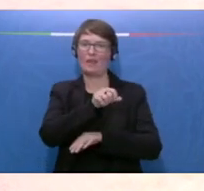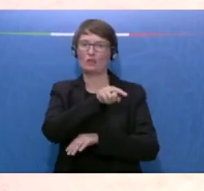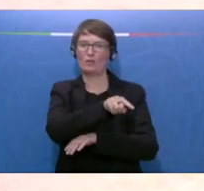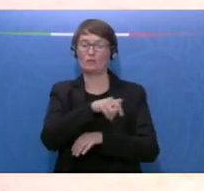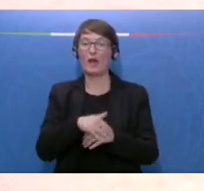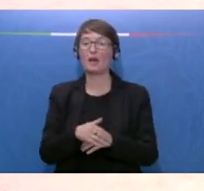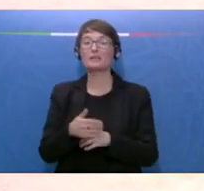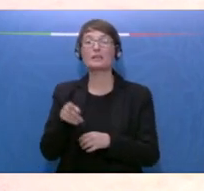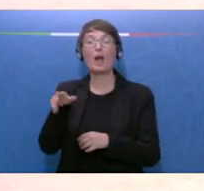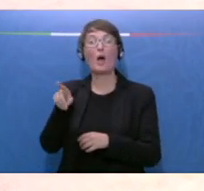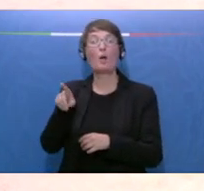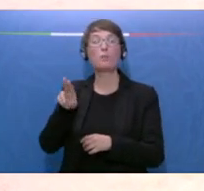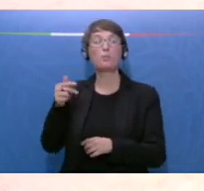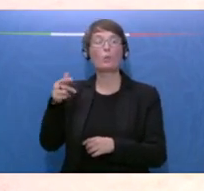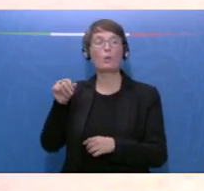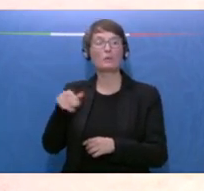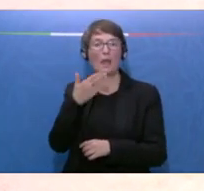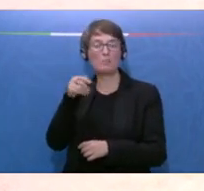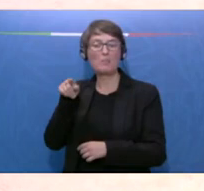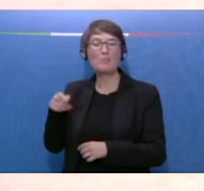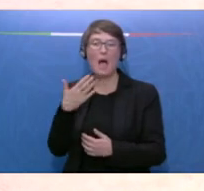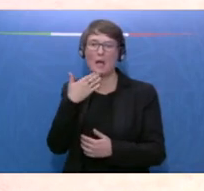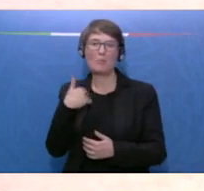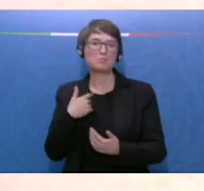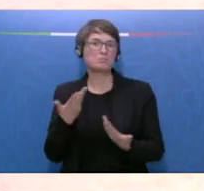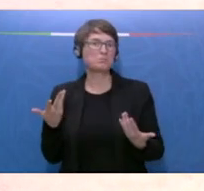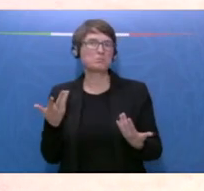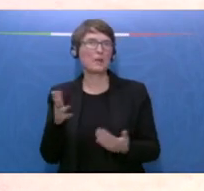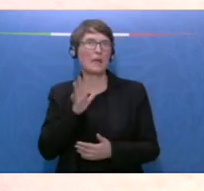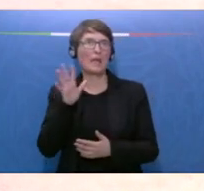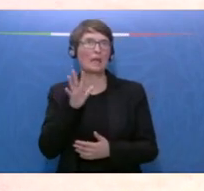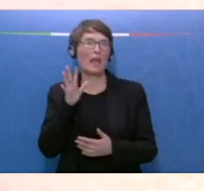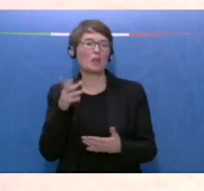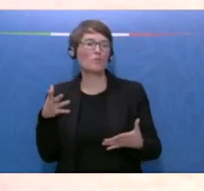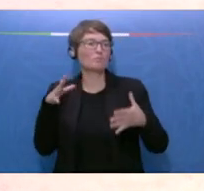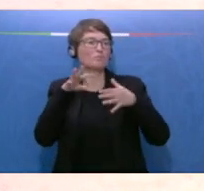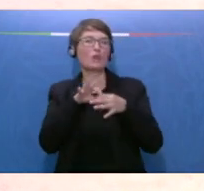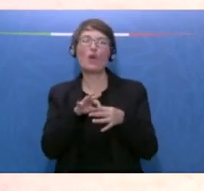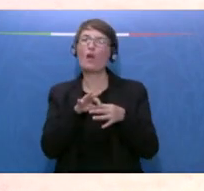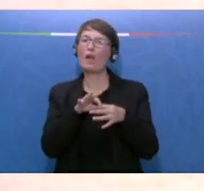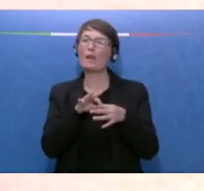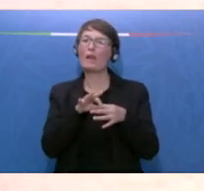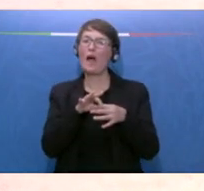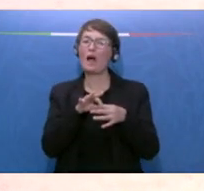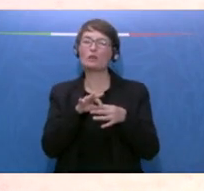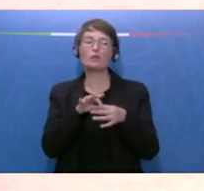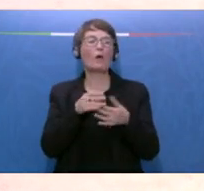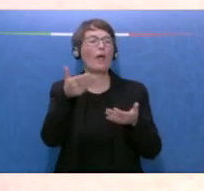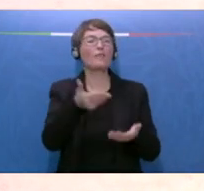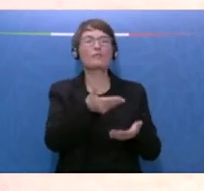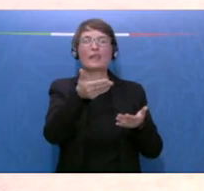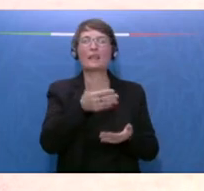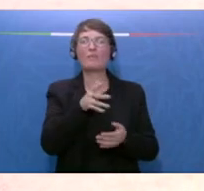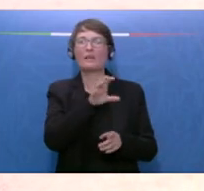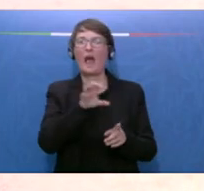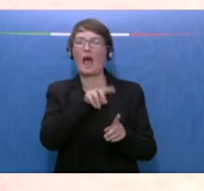non no non c'è nessuna almeno che sappia io non c'è nessuna connessione con il fatto che non si potessero invitare altri due paesi no